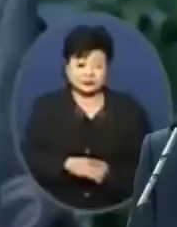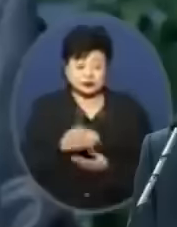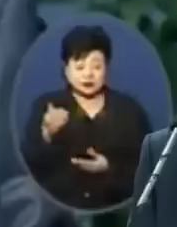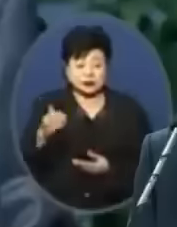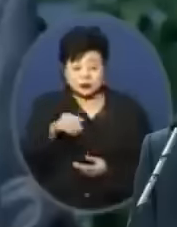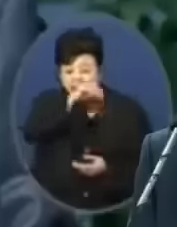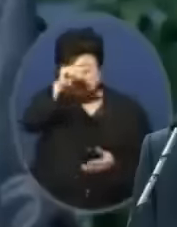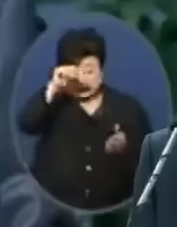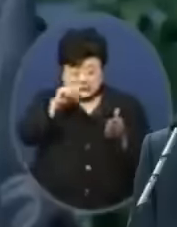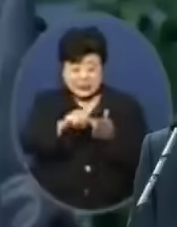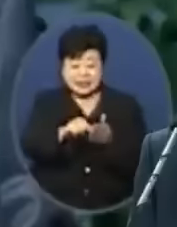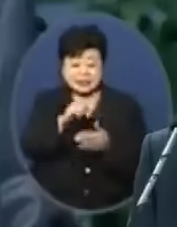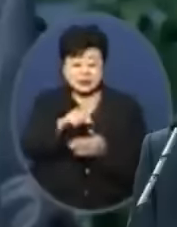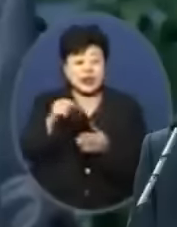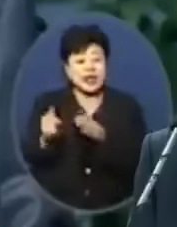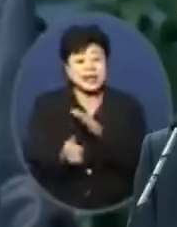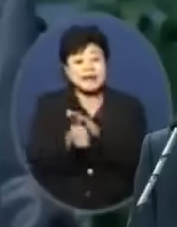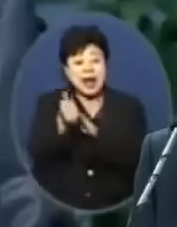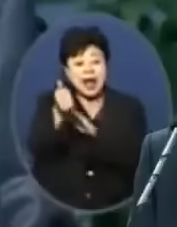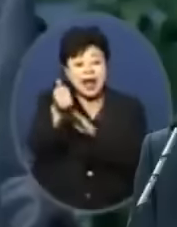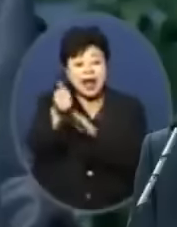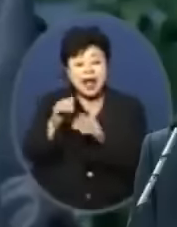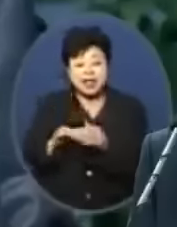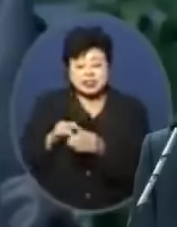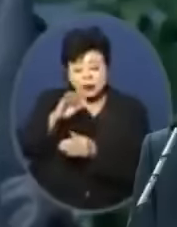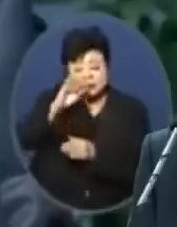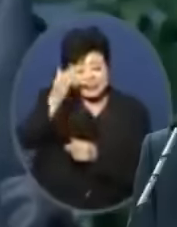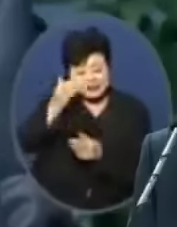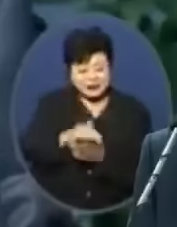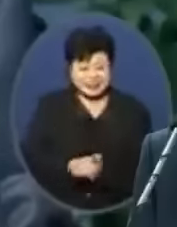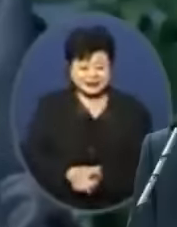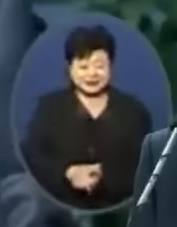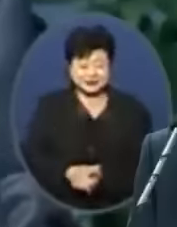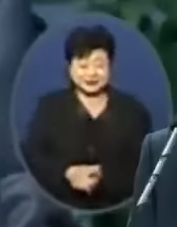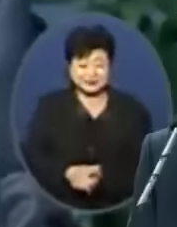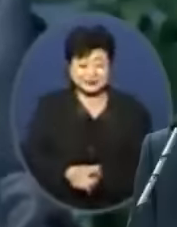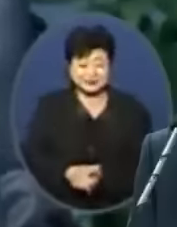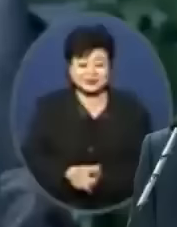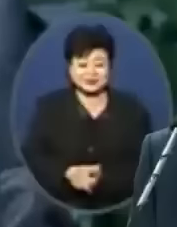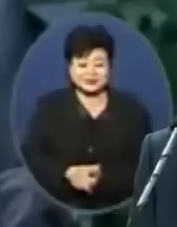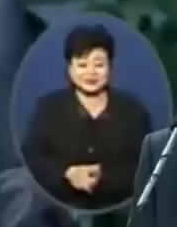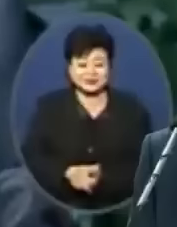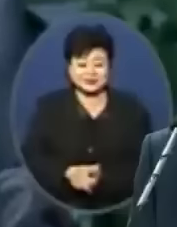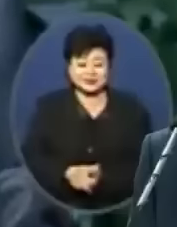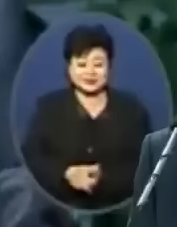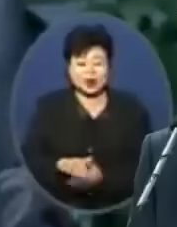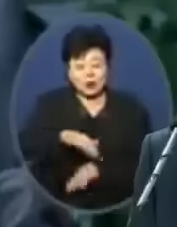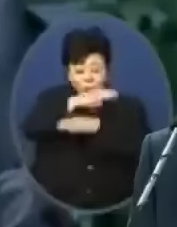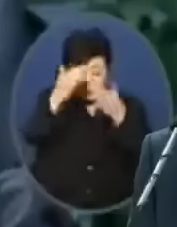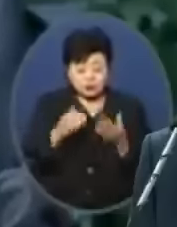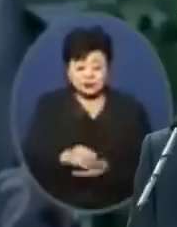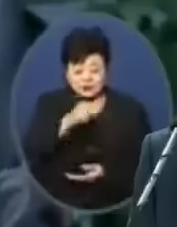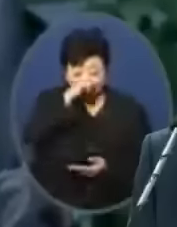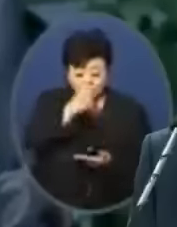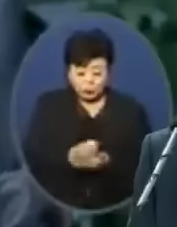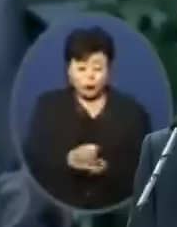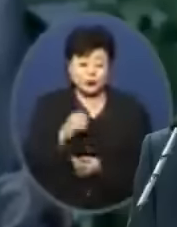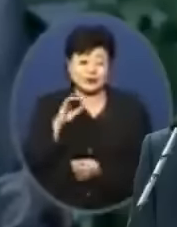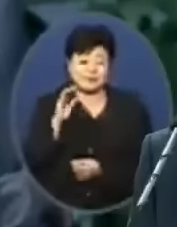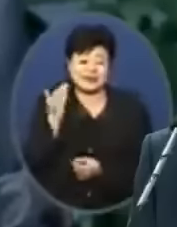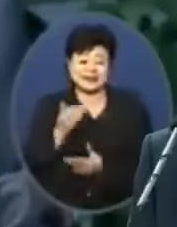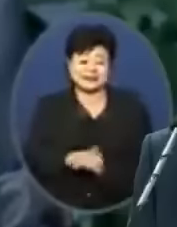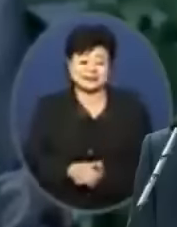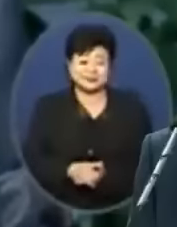여러분 생애 속에 희망이 넘치게 되는 것입니다. 만사가 형통하게 되는